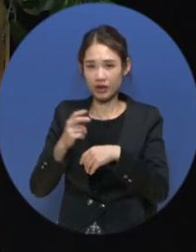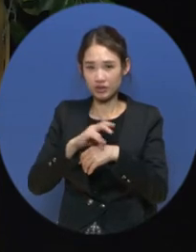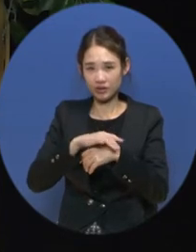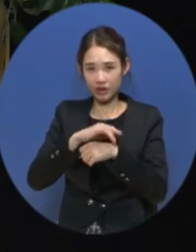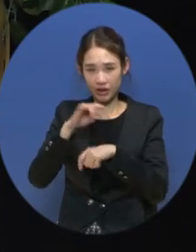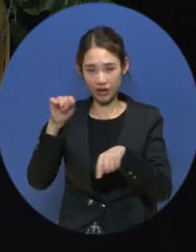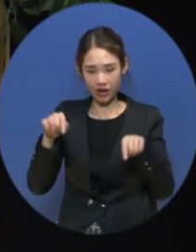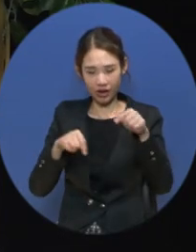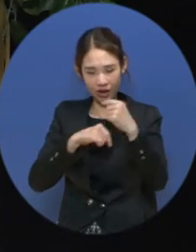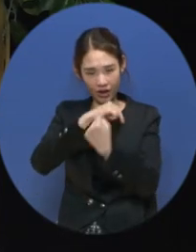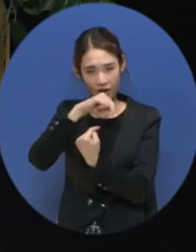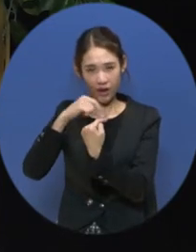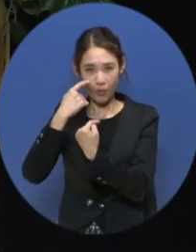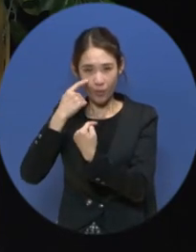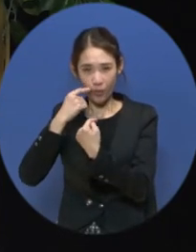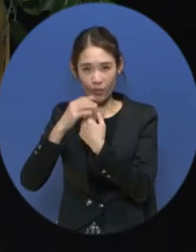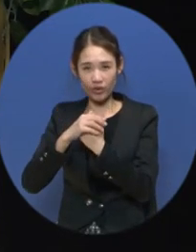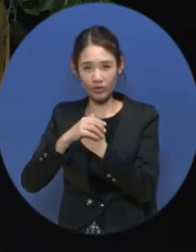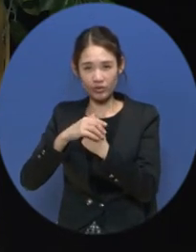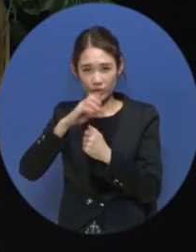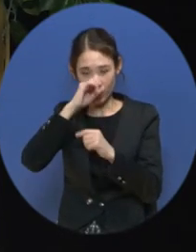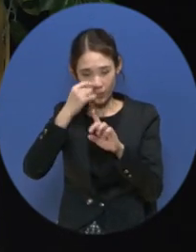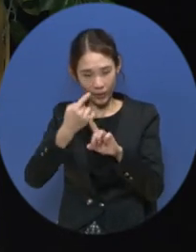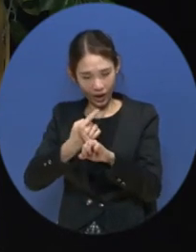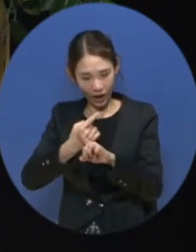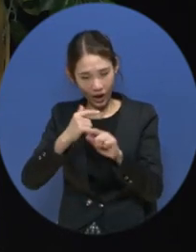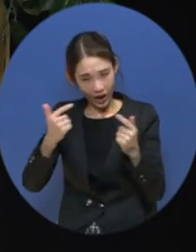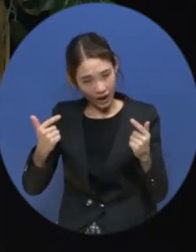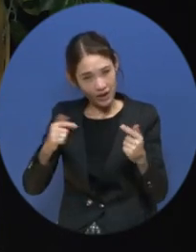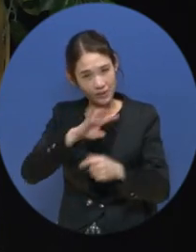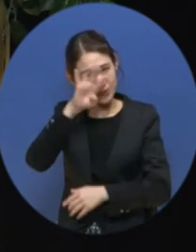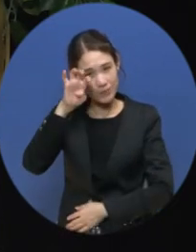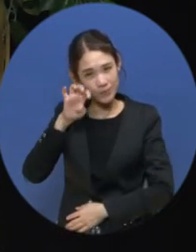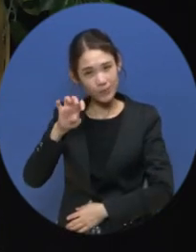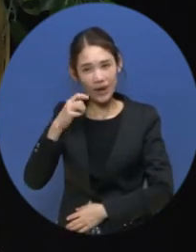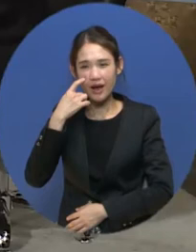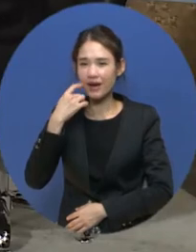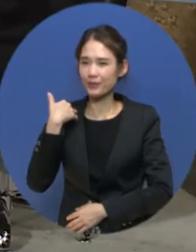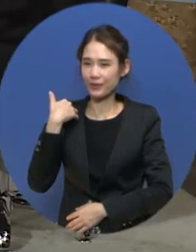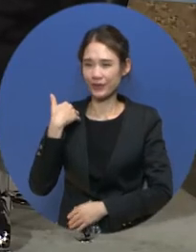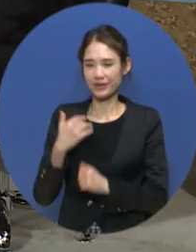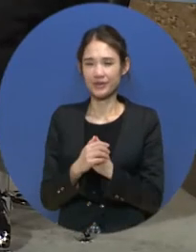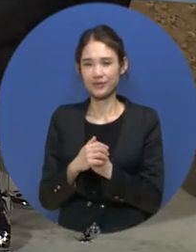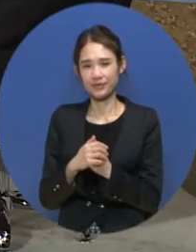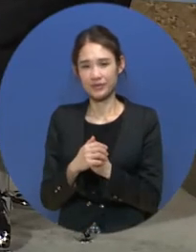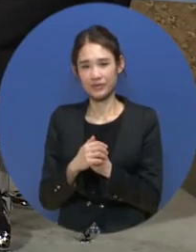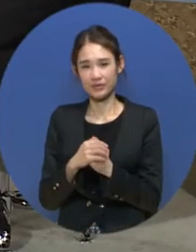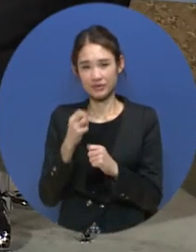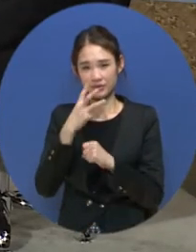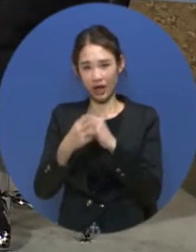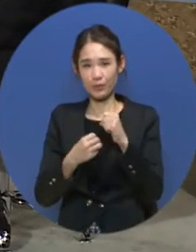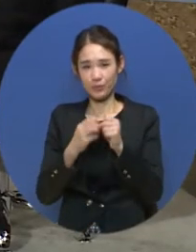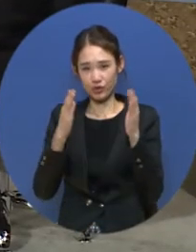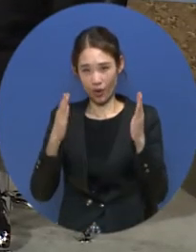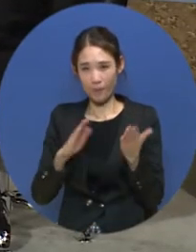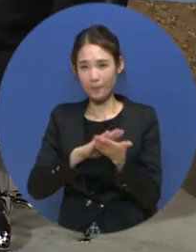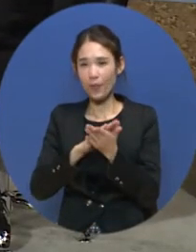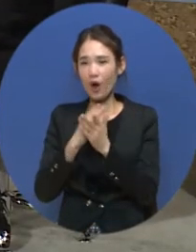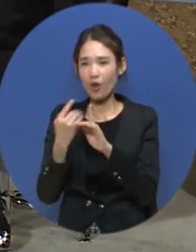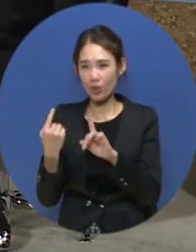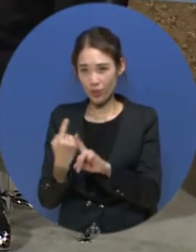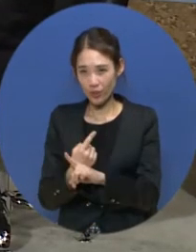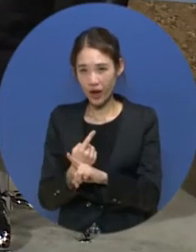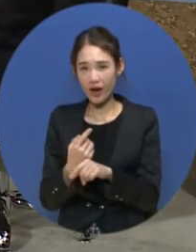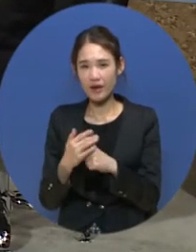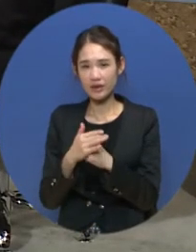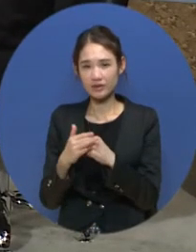해보면 정말 운영이 조금 이렇게 좀 좋아졌는지 아닌지는 네. 해봐야 알겠어요. 네, 이제 그렇지만 이게 30년 만에 변화라는 점에서는 네. 또